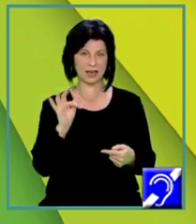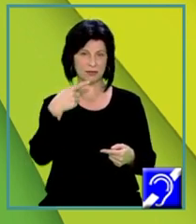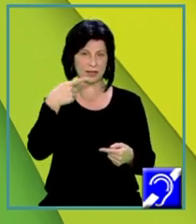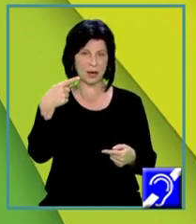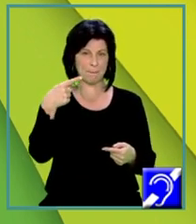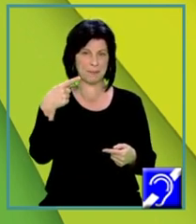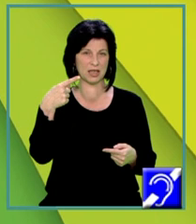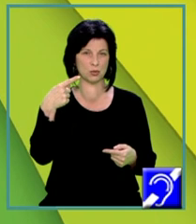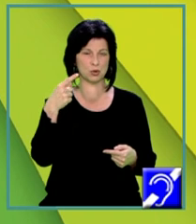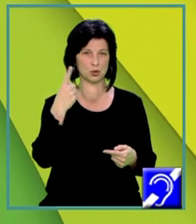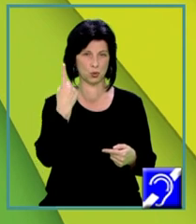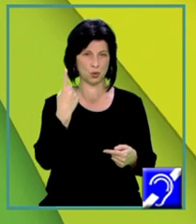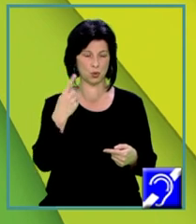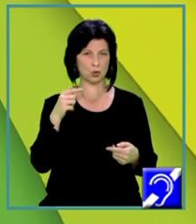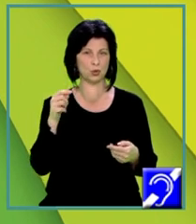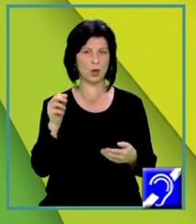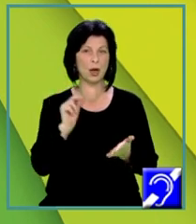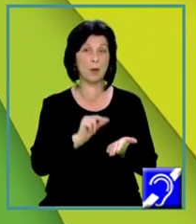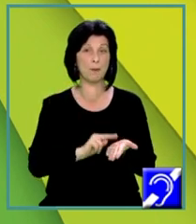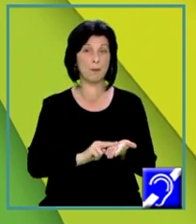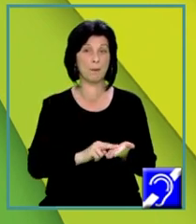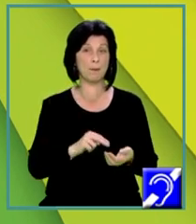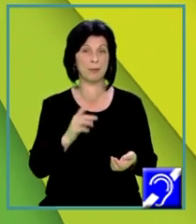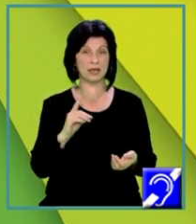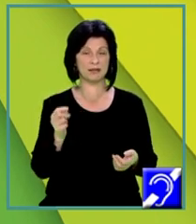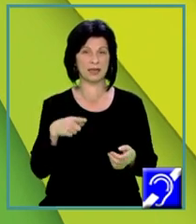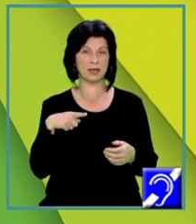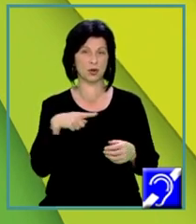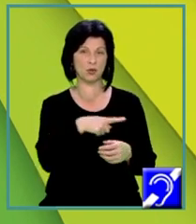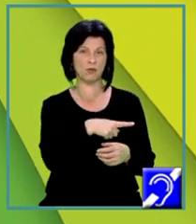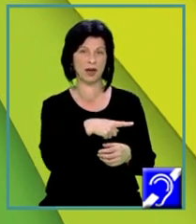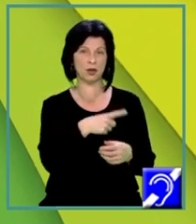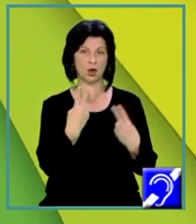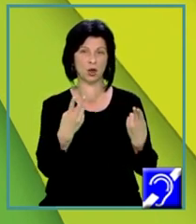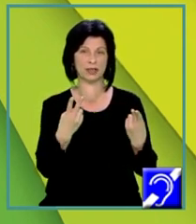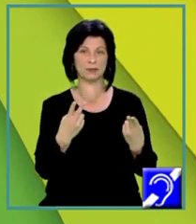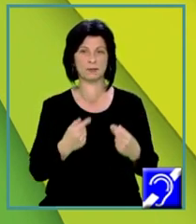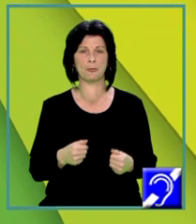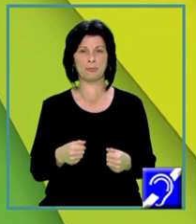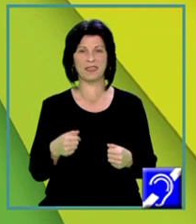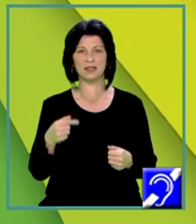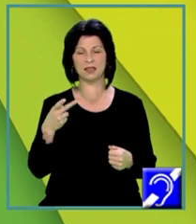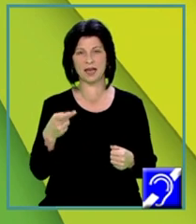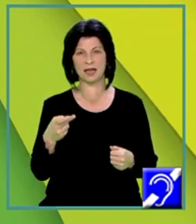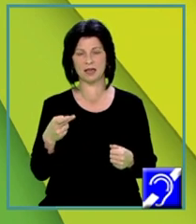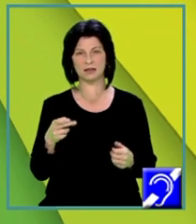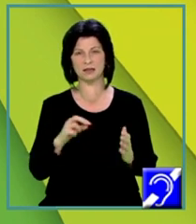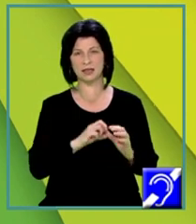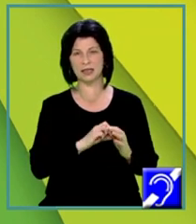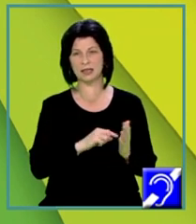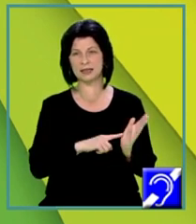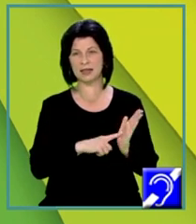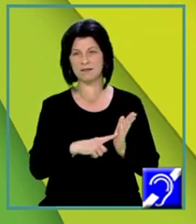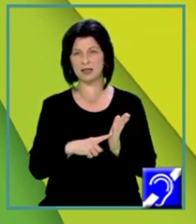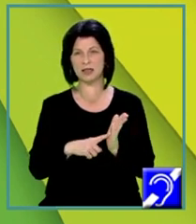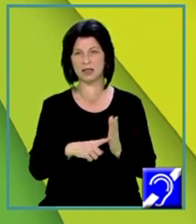valori dur181z mărul 1 supra x Observă imediat că f de x ori